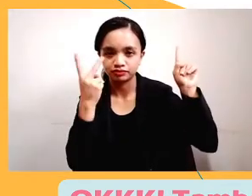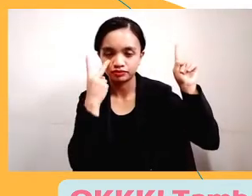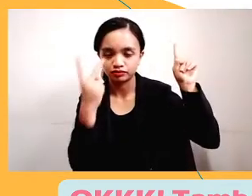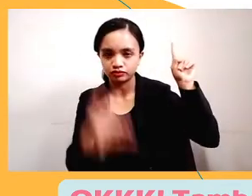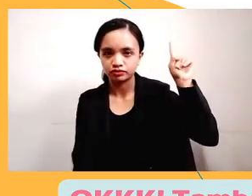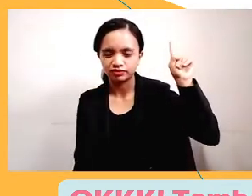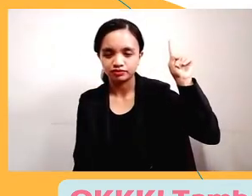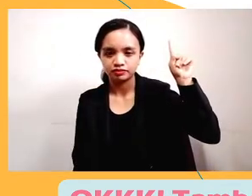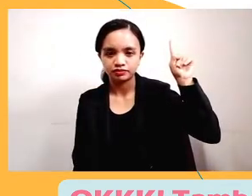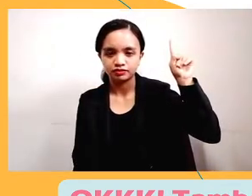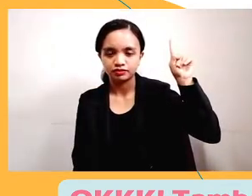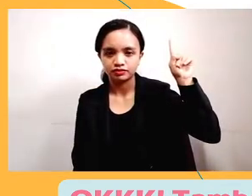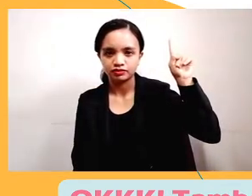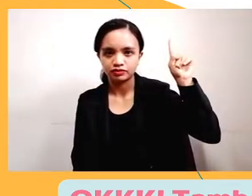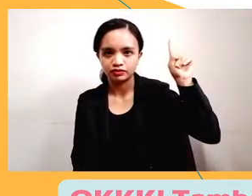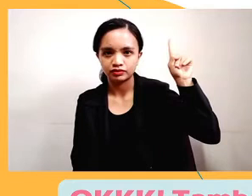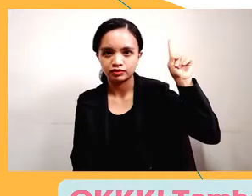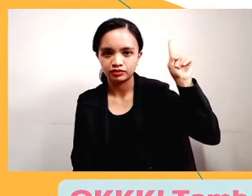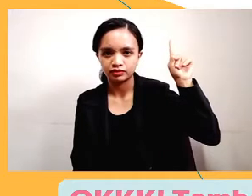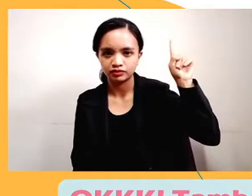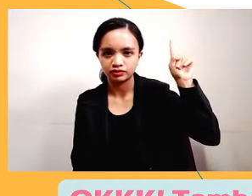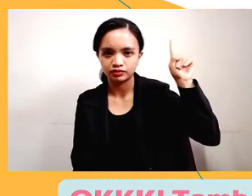back. One foot.